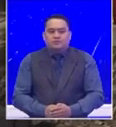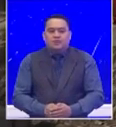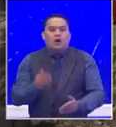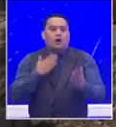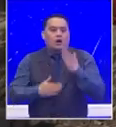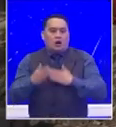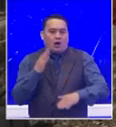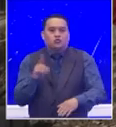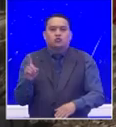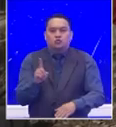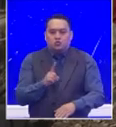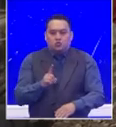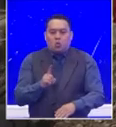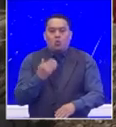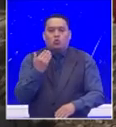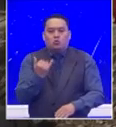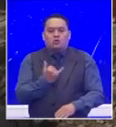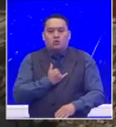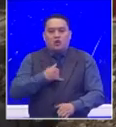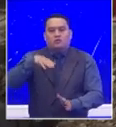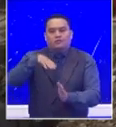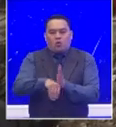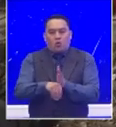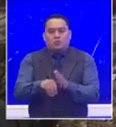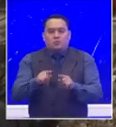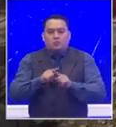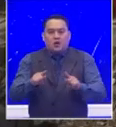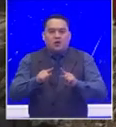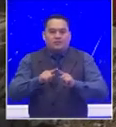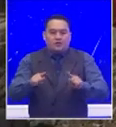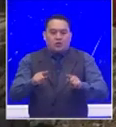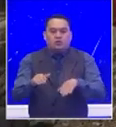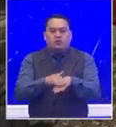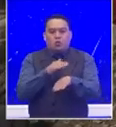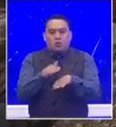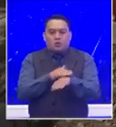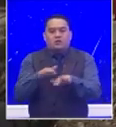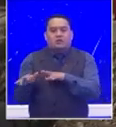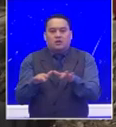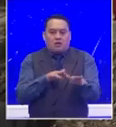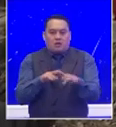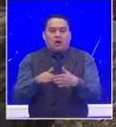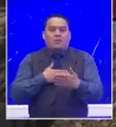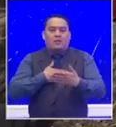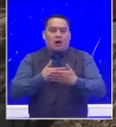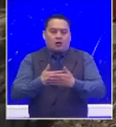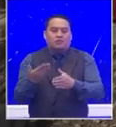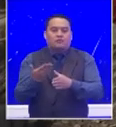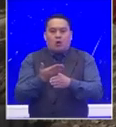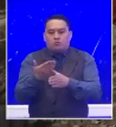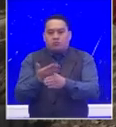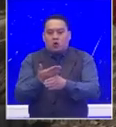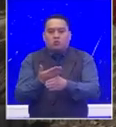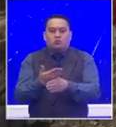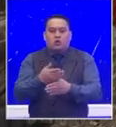Радует то, что именитые уроженцы Алматинской области вносят свою лепту в продвижение волонтерства у нас в регионе. Оказывая поддержку своим землякам, они